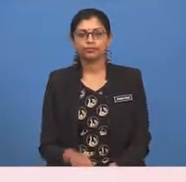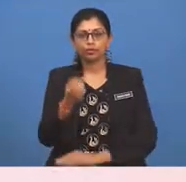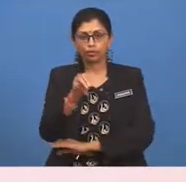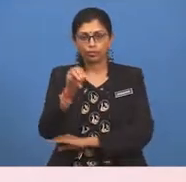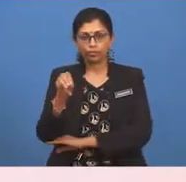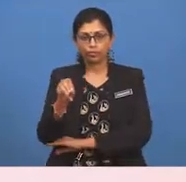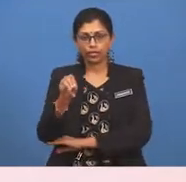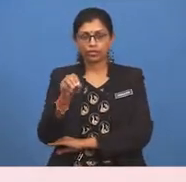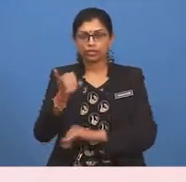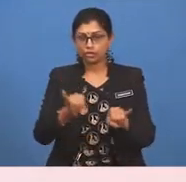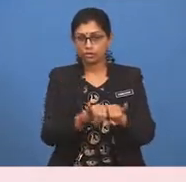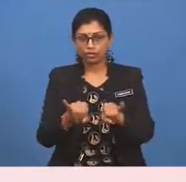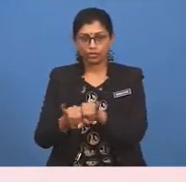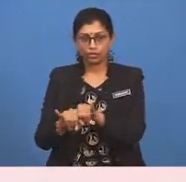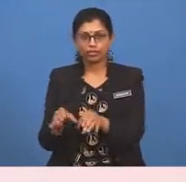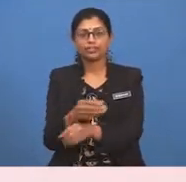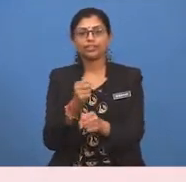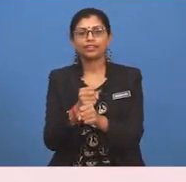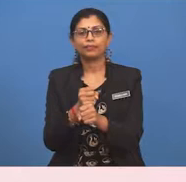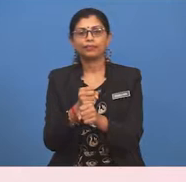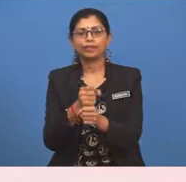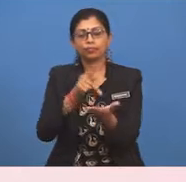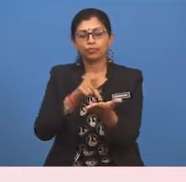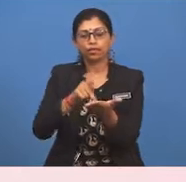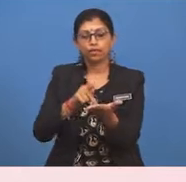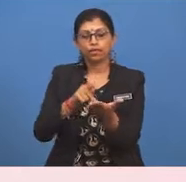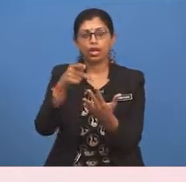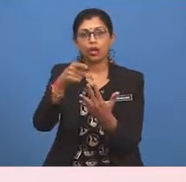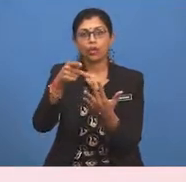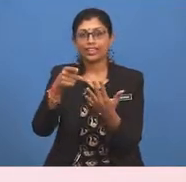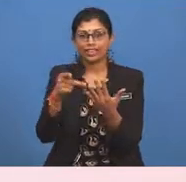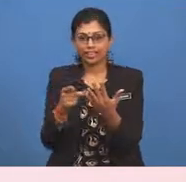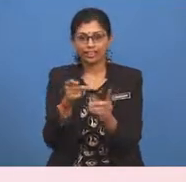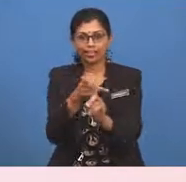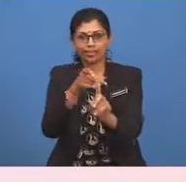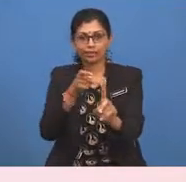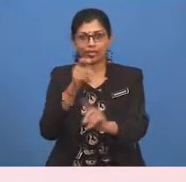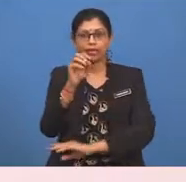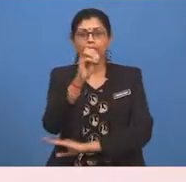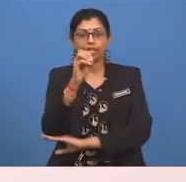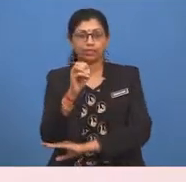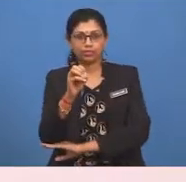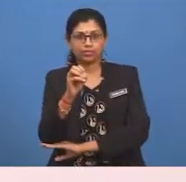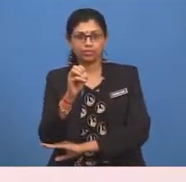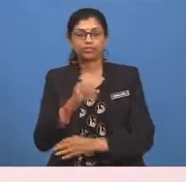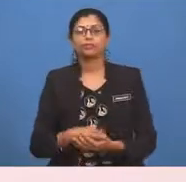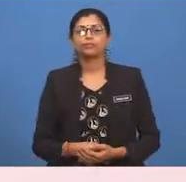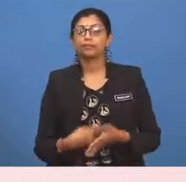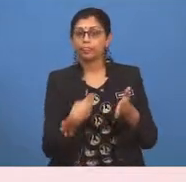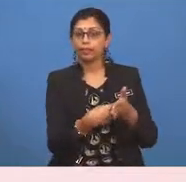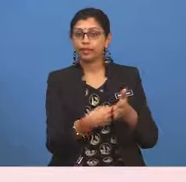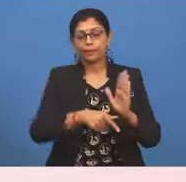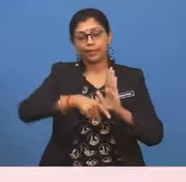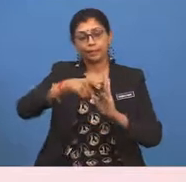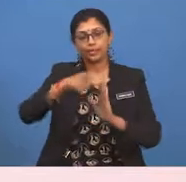murid-murid juga akan dapat mengira suatu kuantiti daripada peratus